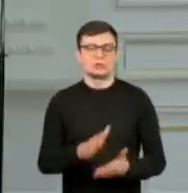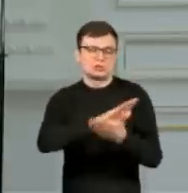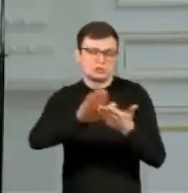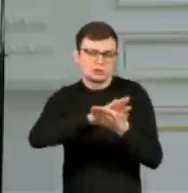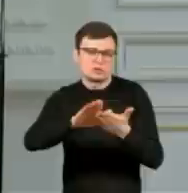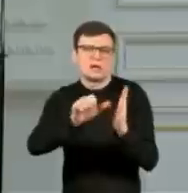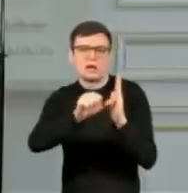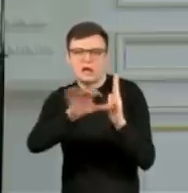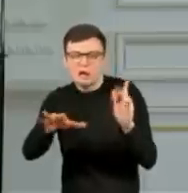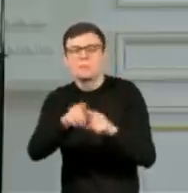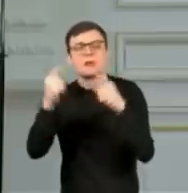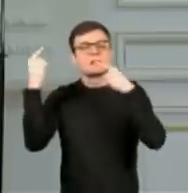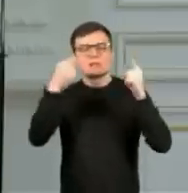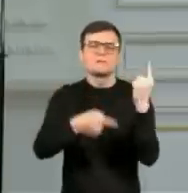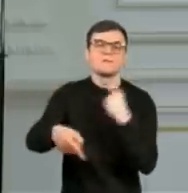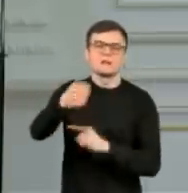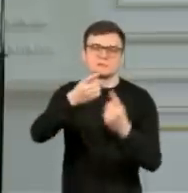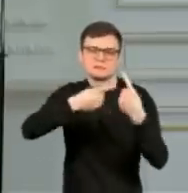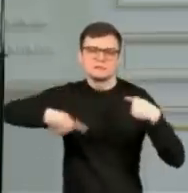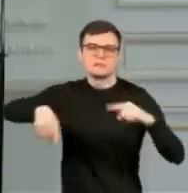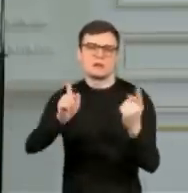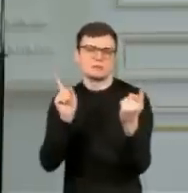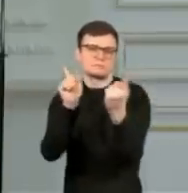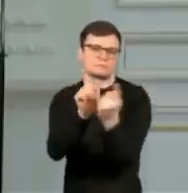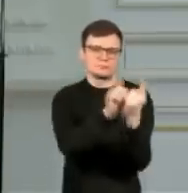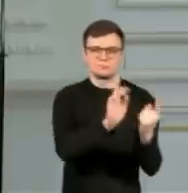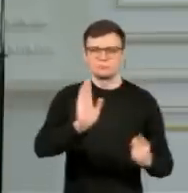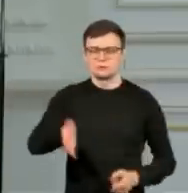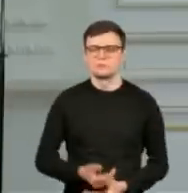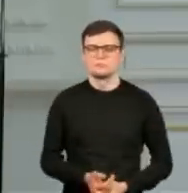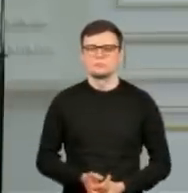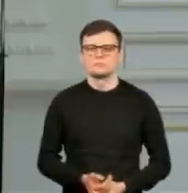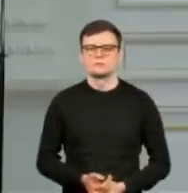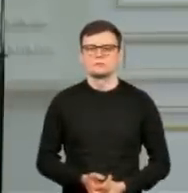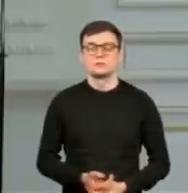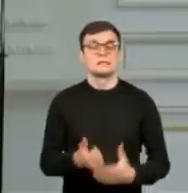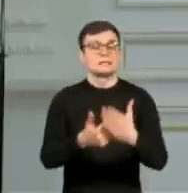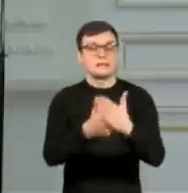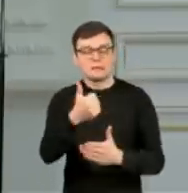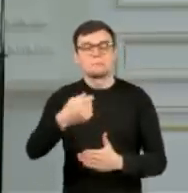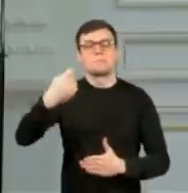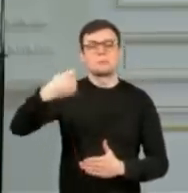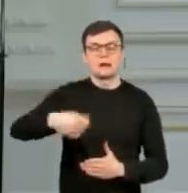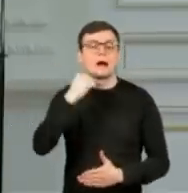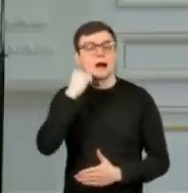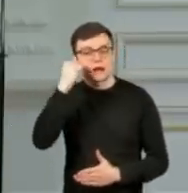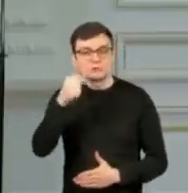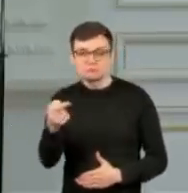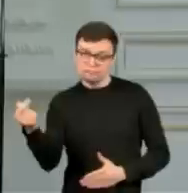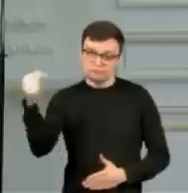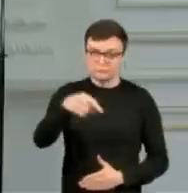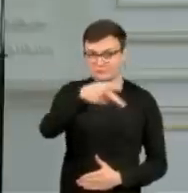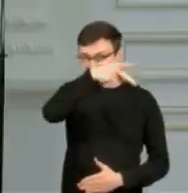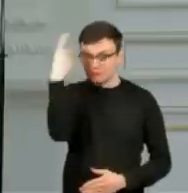ir kitų verslo sektorių atstovai. Jūsų ekscelencija, dar kartą dėkoju už šį jūsų vizitą